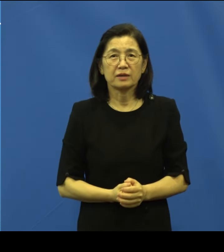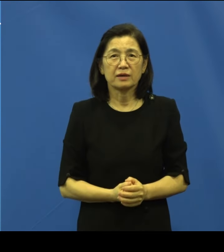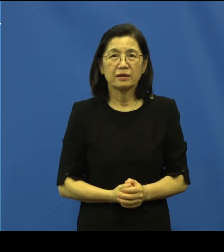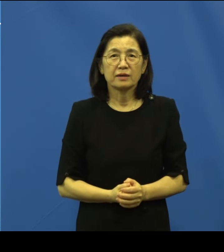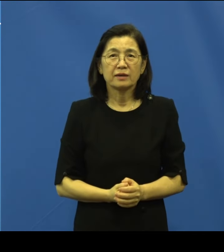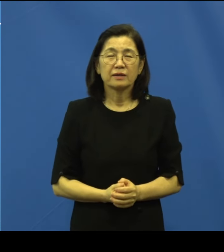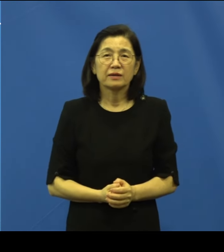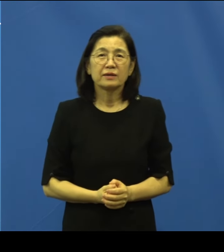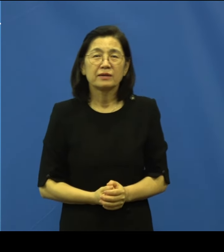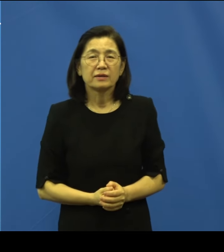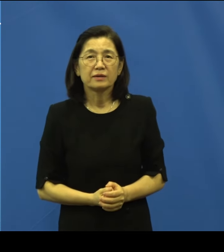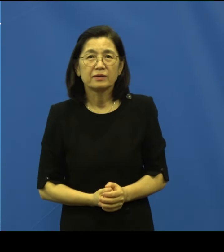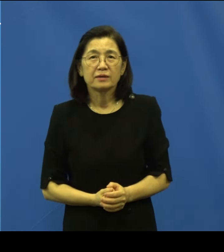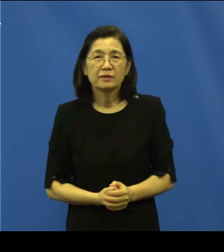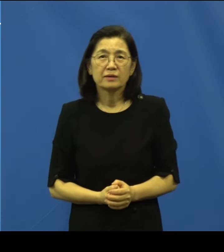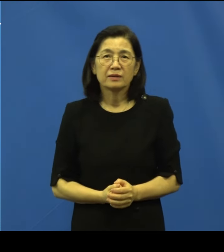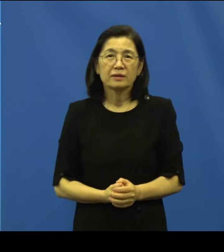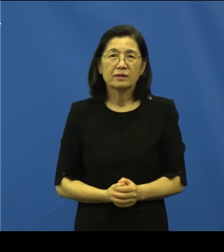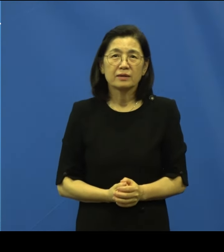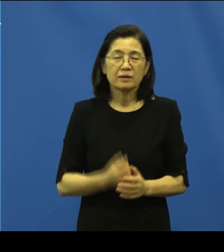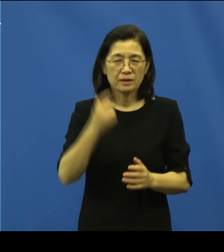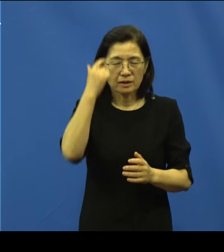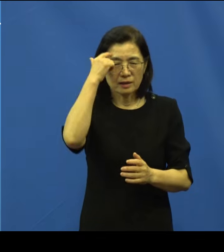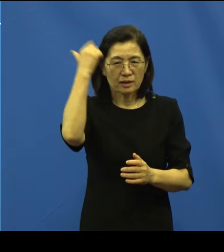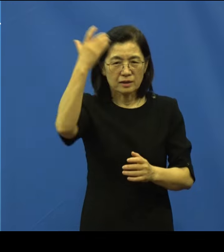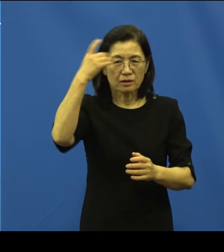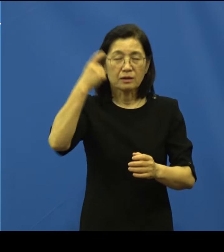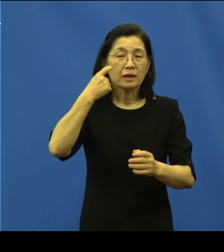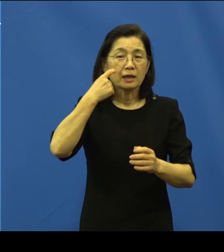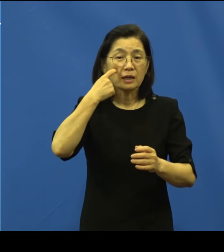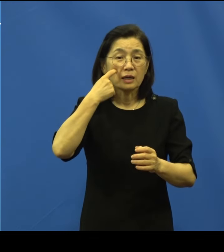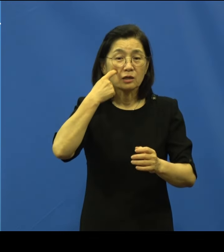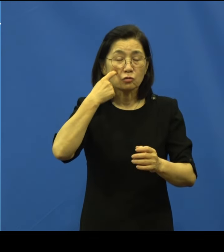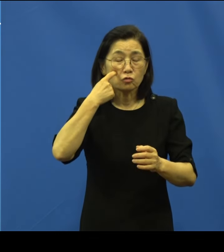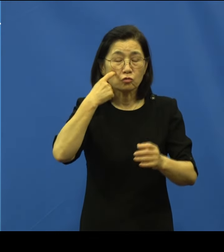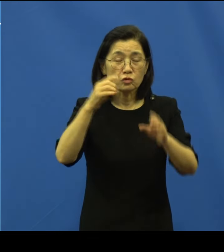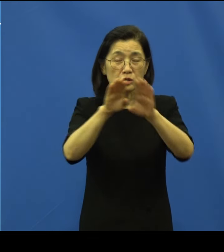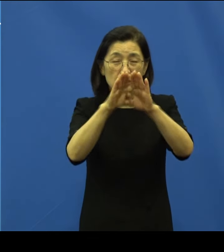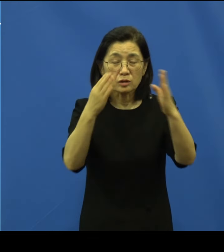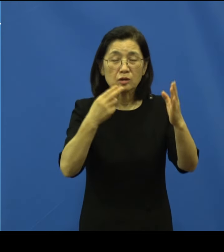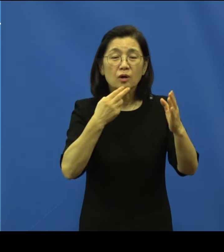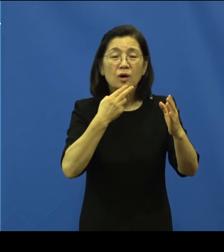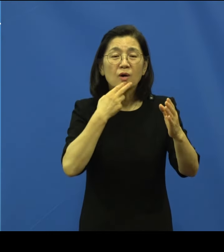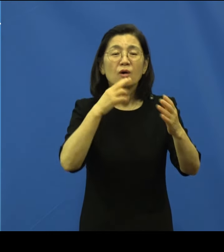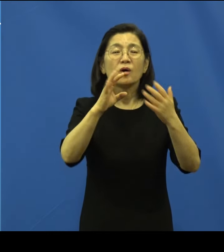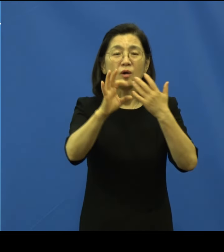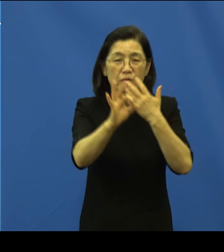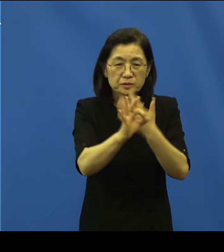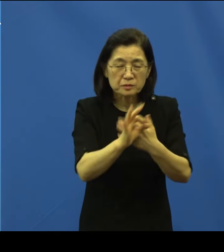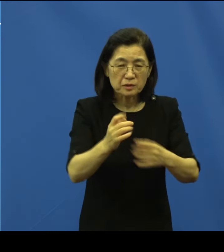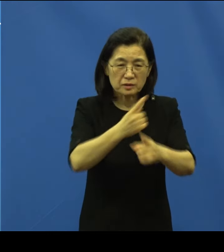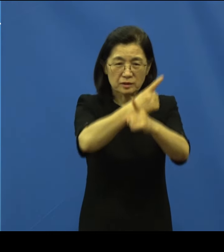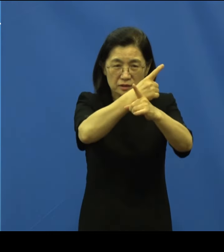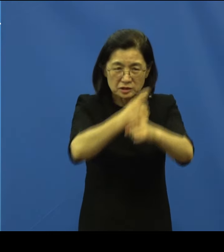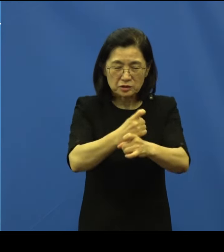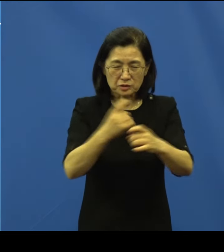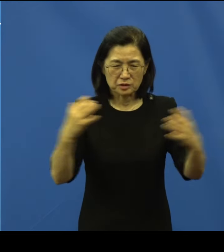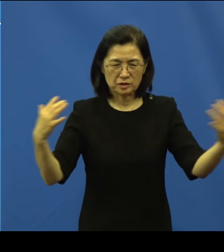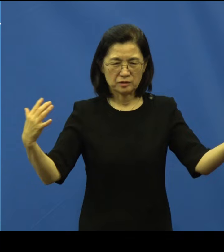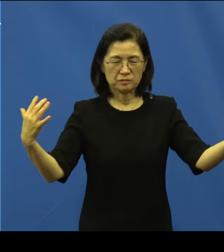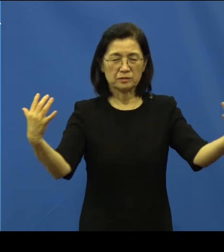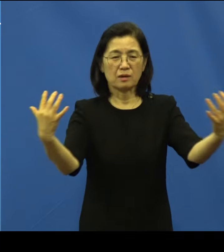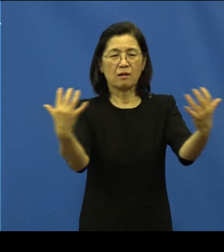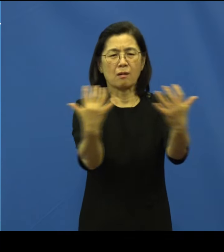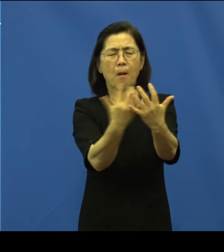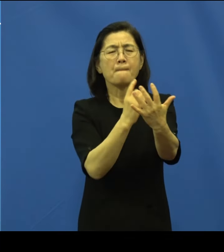주변의 적들로 둘러싸여 있는 것 같아 보이잖아요. 근데 영의 눈이 열리니까 우리 편이 더 많다는 거예요. 돕는 천사가 더 많다.